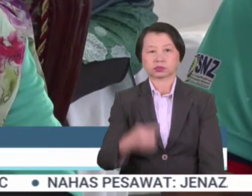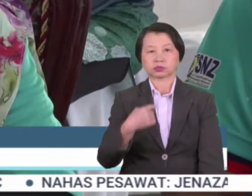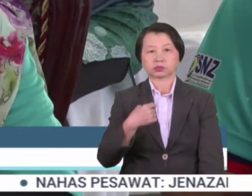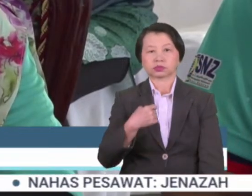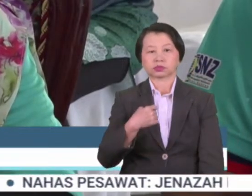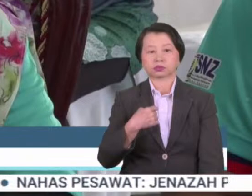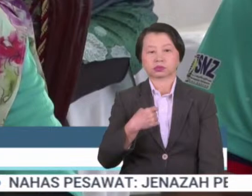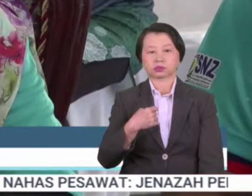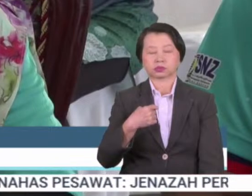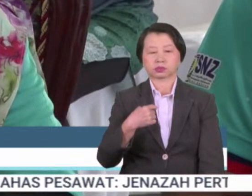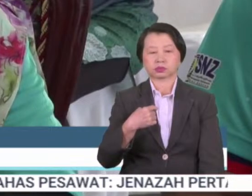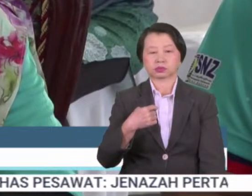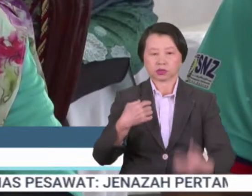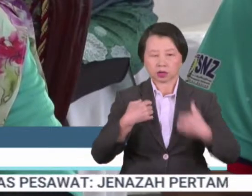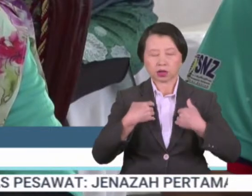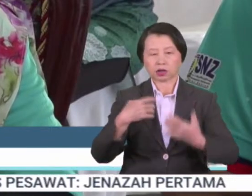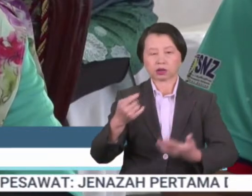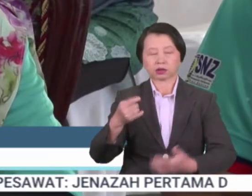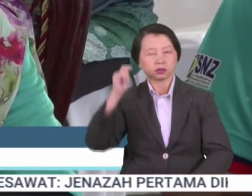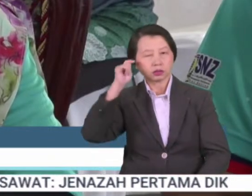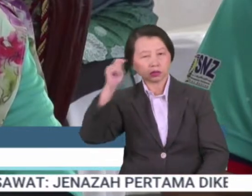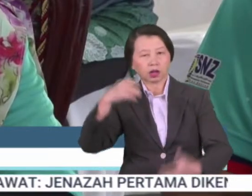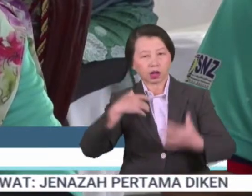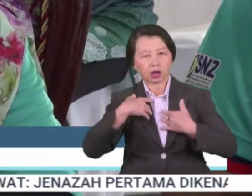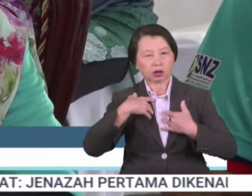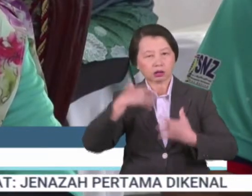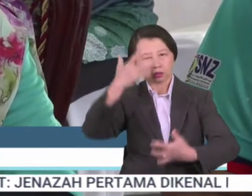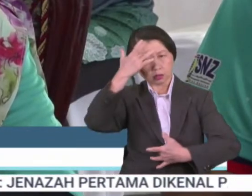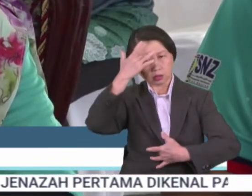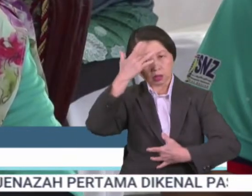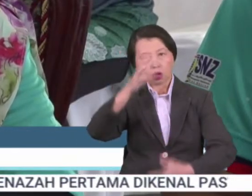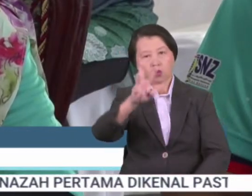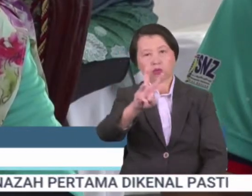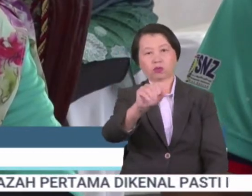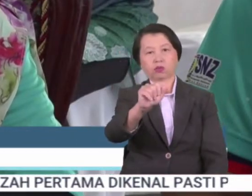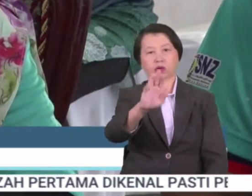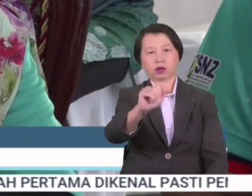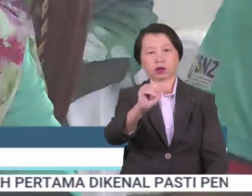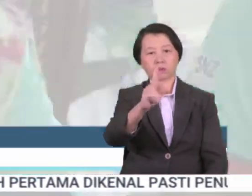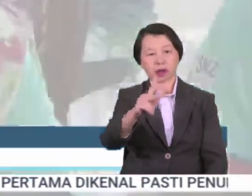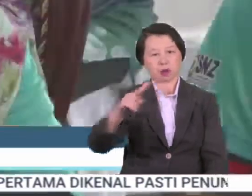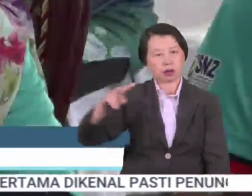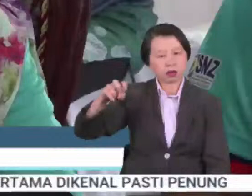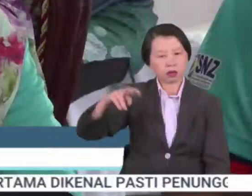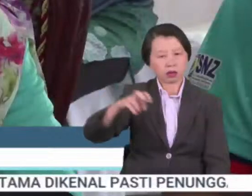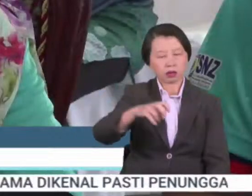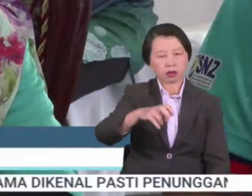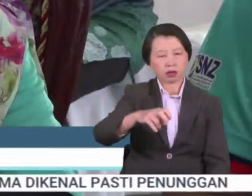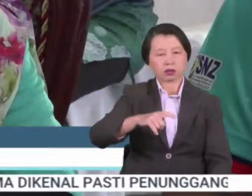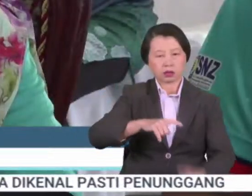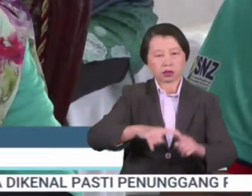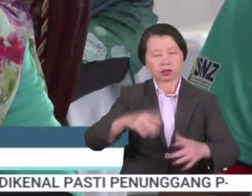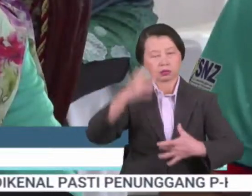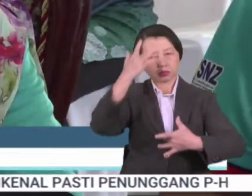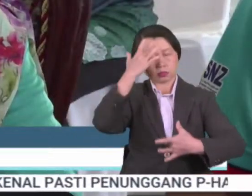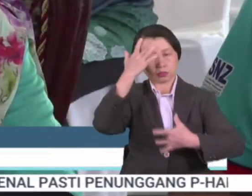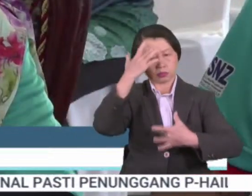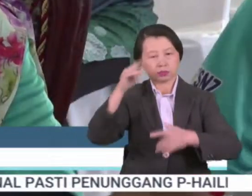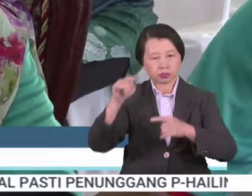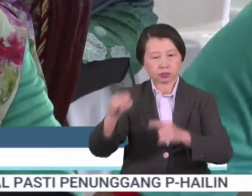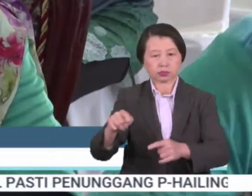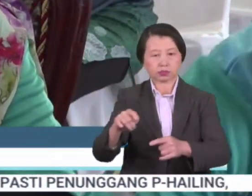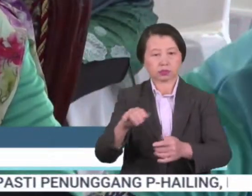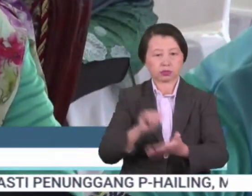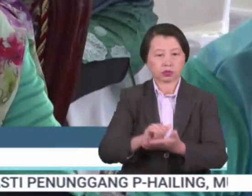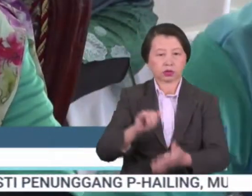dekat ada wabak di negeri lain kita di Terengganu sekarang tidak ada berlaku wabak semua penyakit-penyakit Penyakit